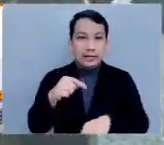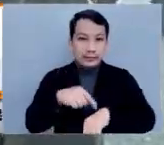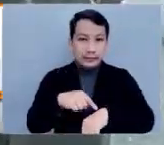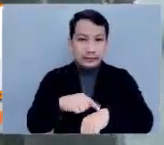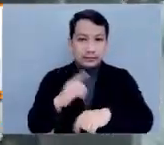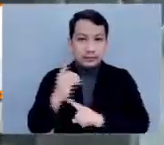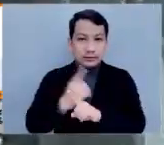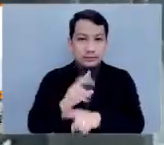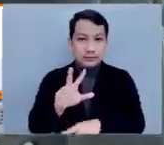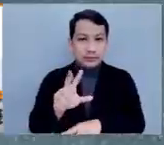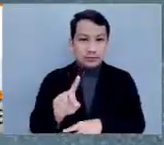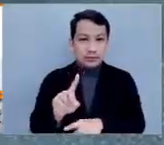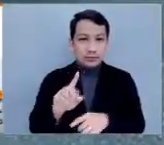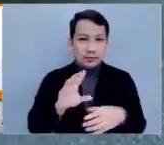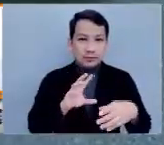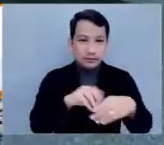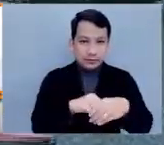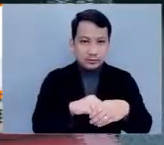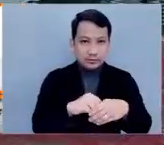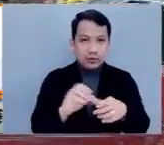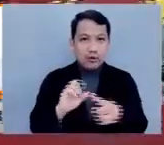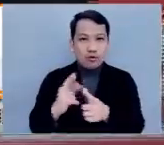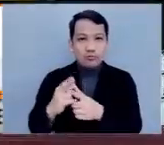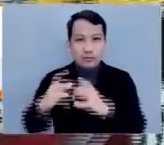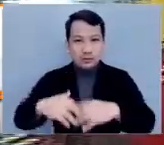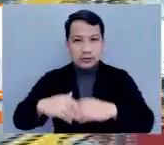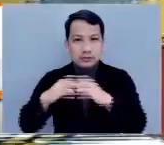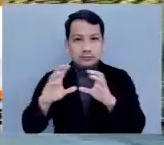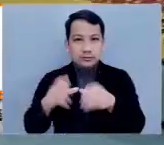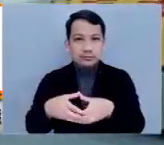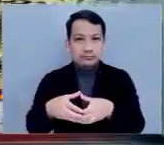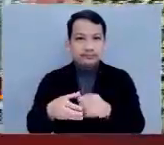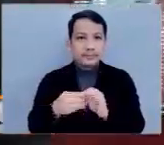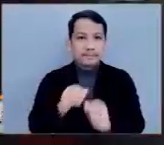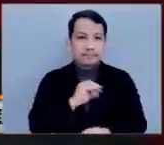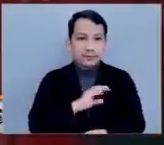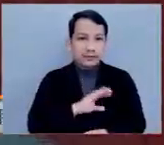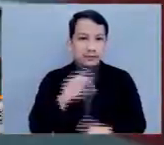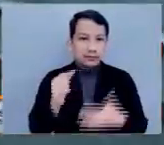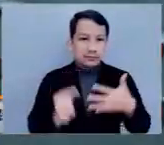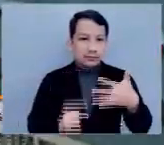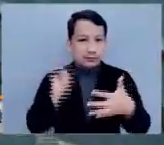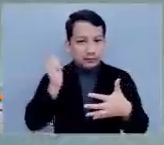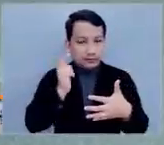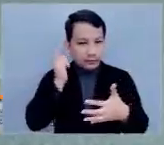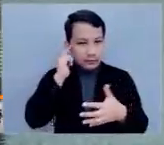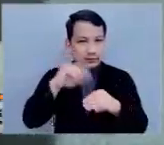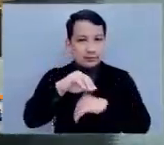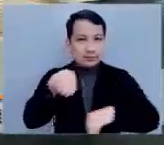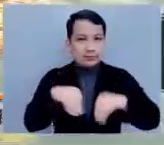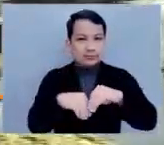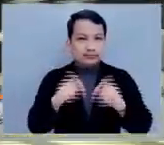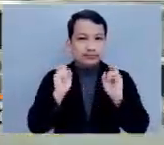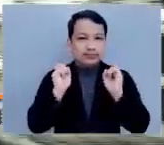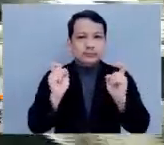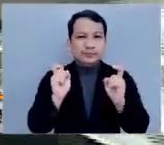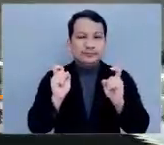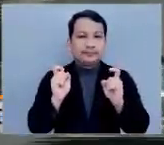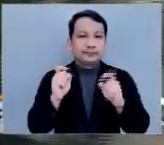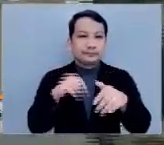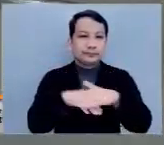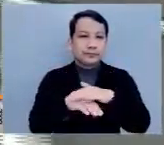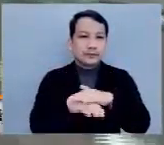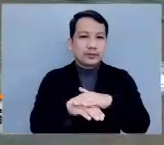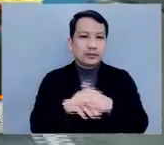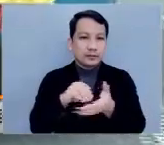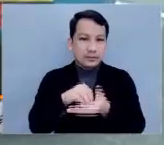driver para mag-consolidate. Ayon sa gobyerno, mabibigyan ng mga benepisyo katulad ng government subsidies at magkakaroon din ng mas madaling akses